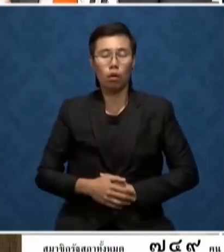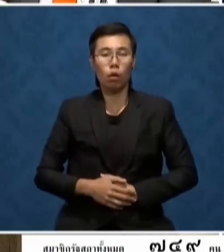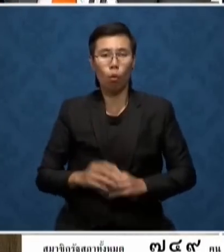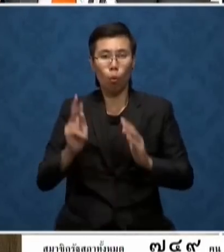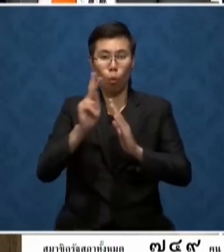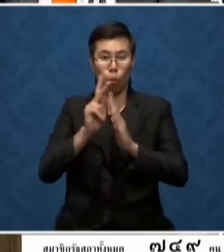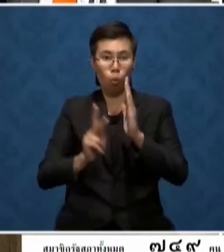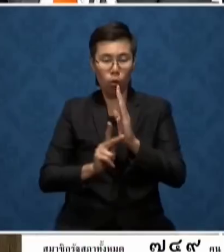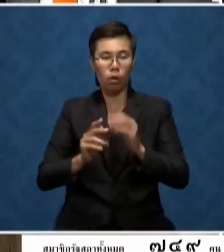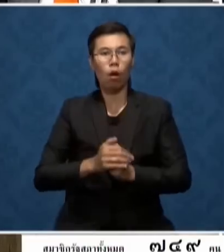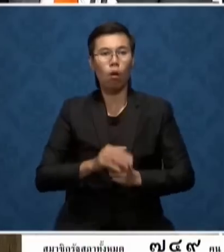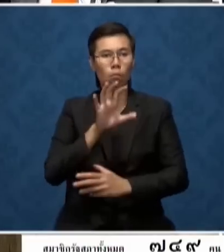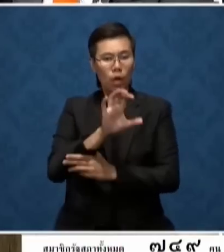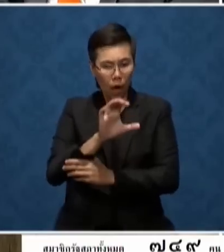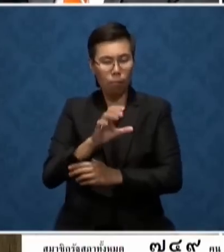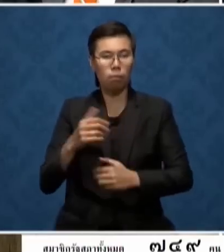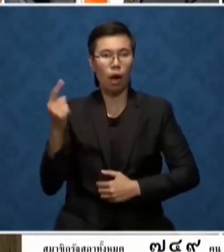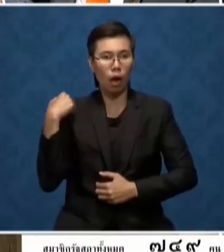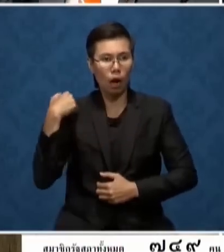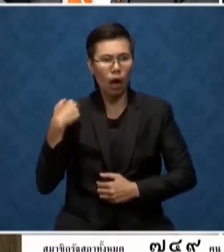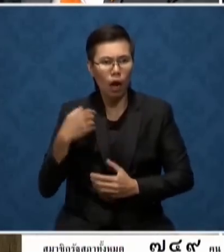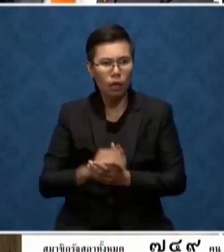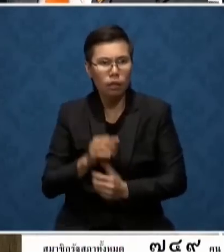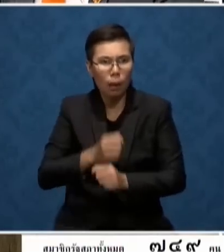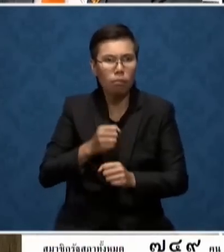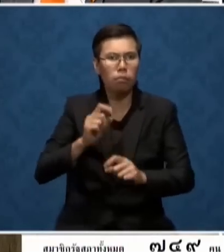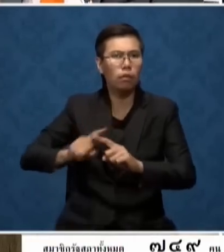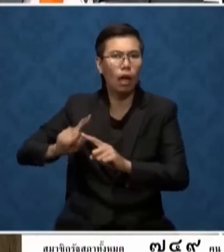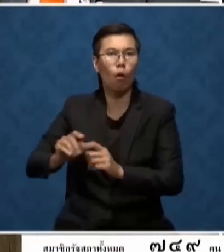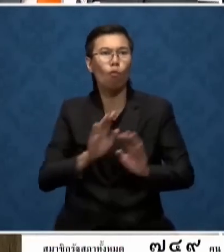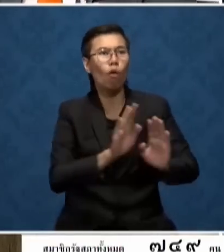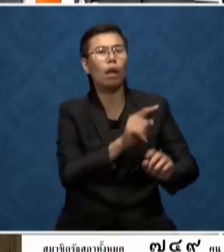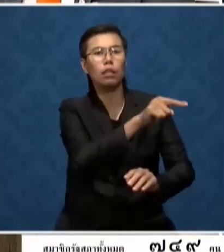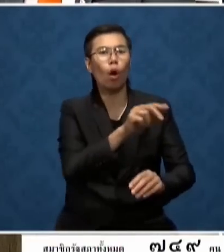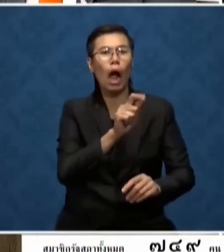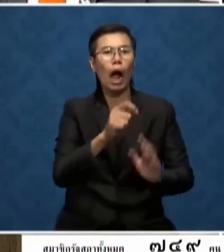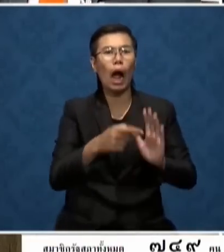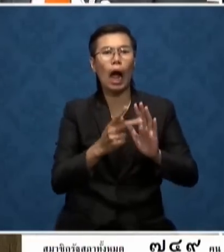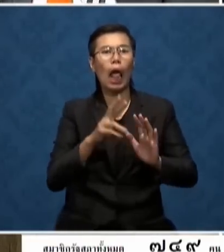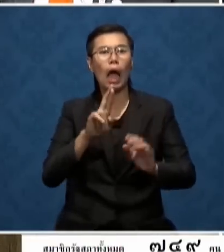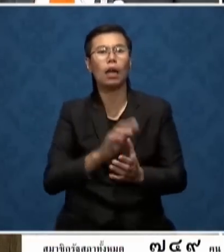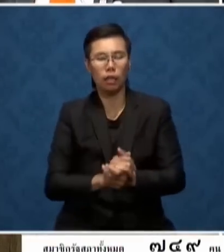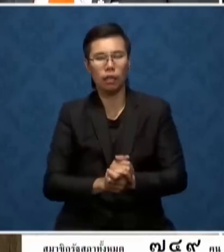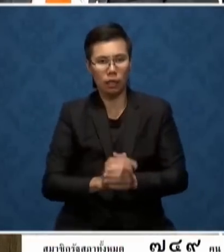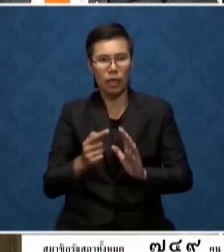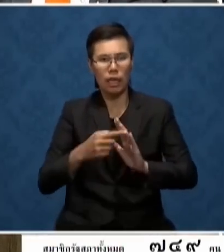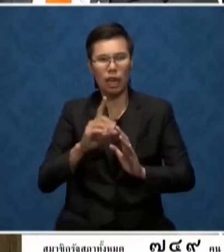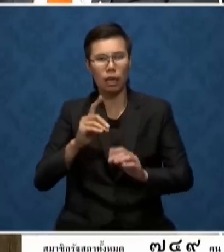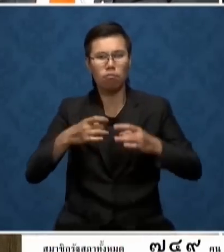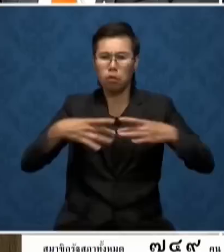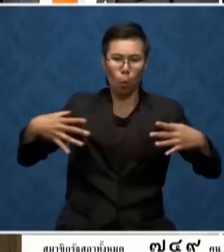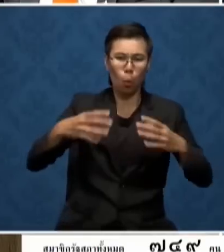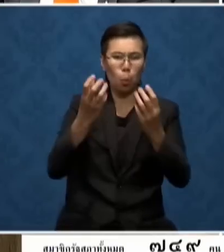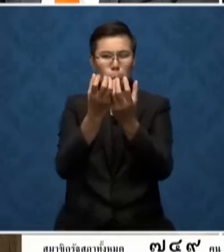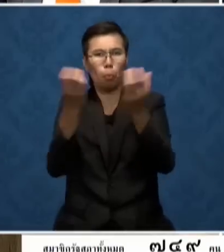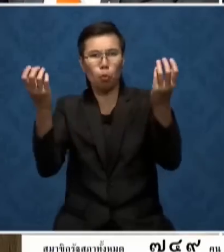กฎหมายกฎหรือข้อบังคับหรือการกระทำใดผมฝากถึงท่านอัครเดชด้วยหรือการกระทำใดขัดหรือแย้ง